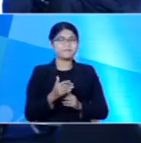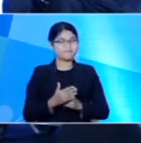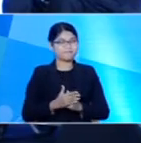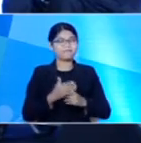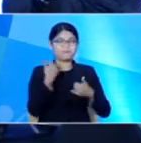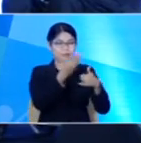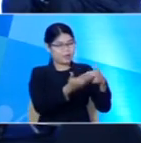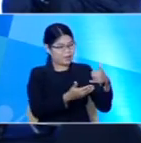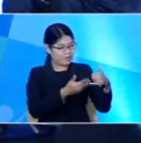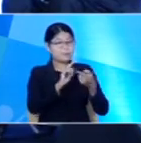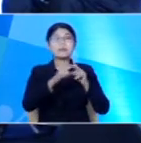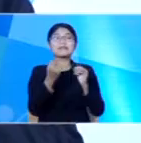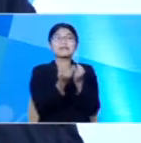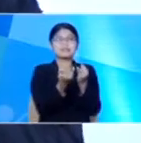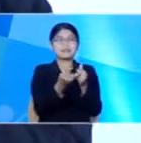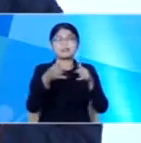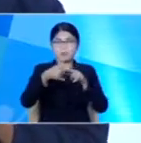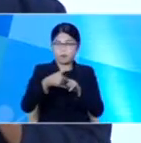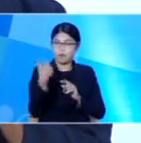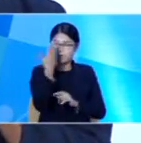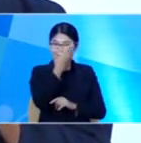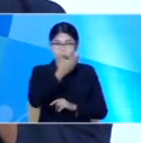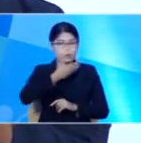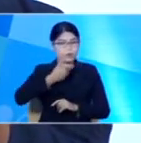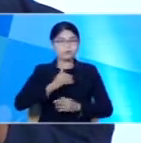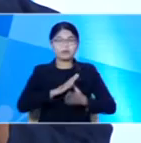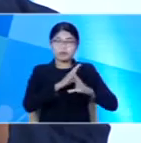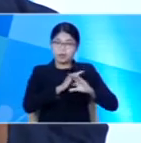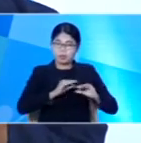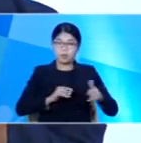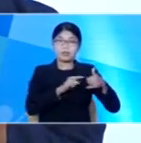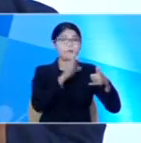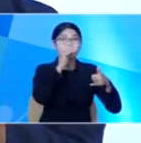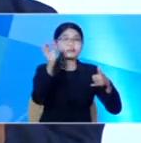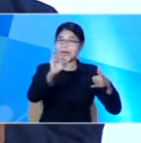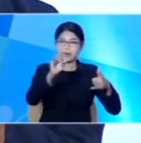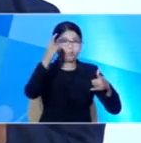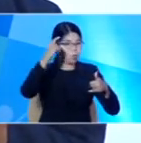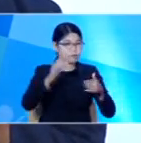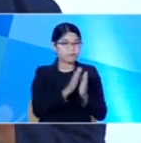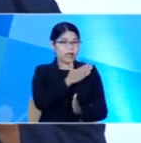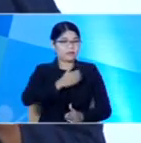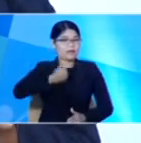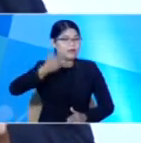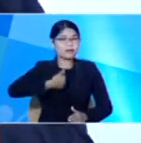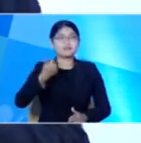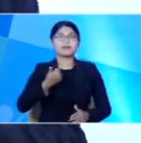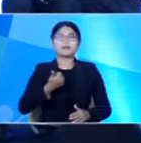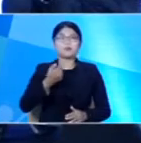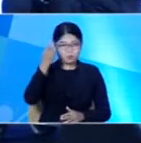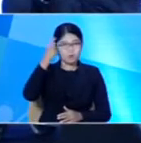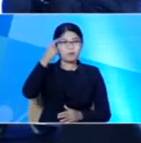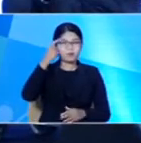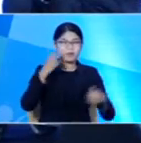แต่เป็นเพื่อนซี้กันองค์นี้นี่ยังไม่ทันพูดเลยผมรู้พระนักเลงนี่ว่าท่านใดอะไรเดินม